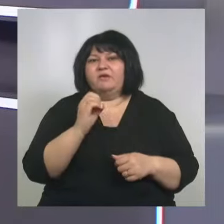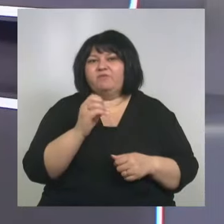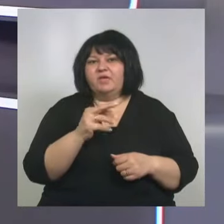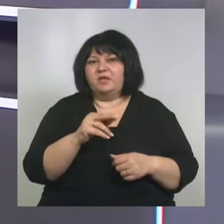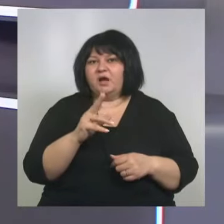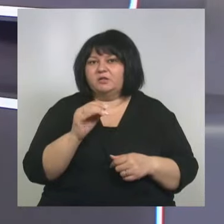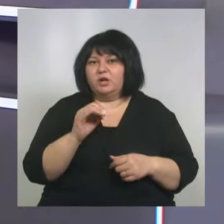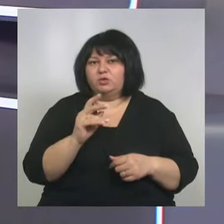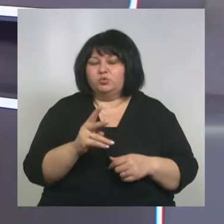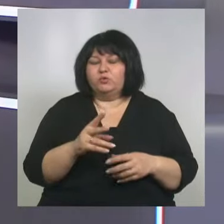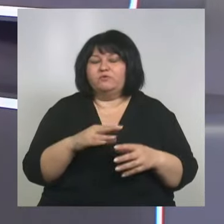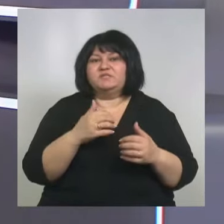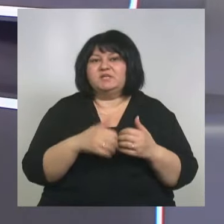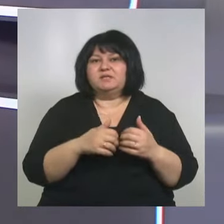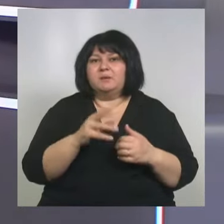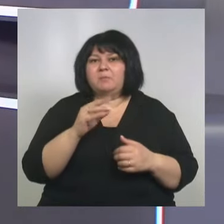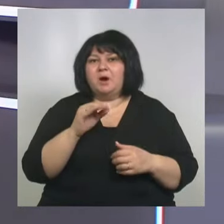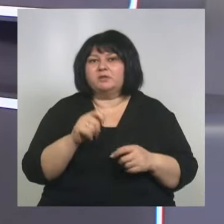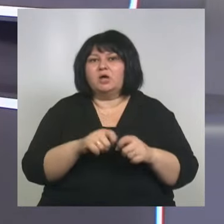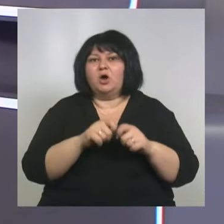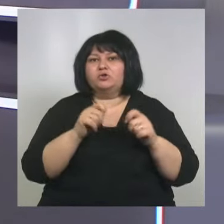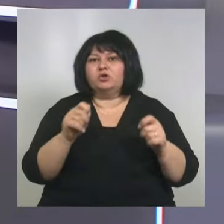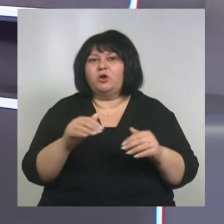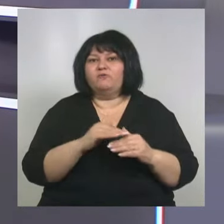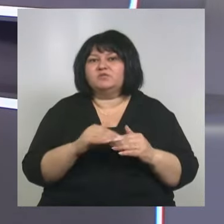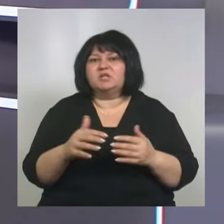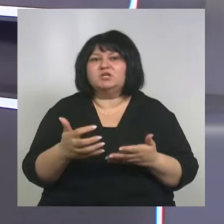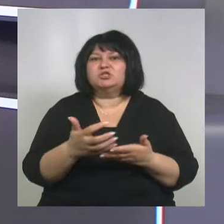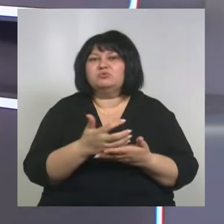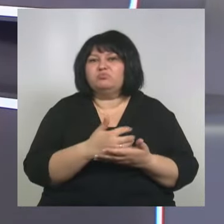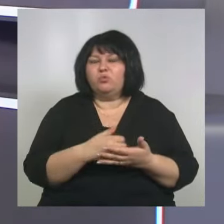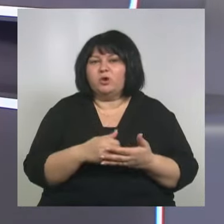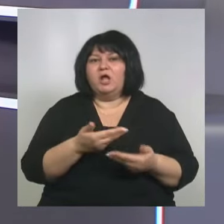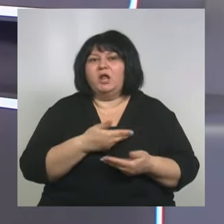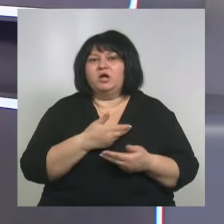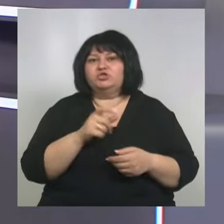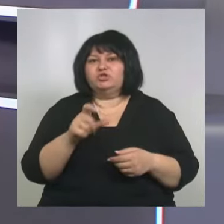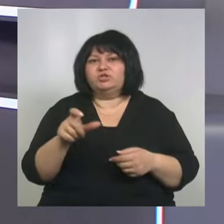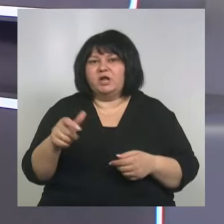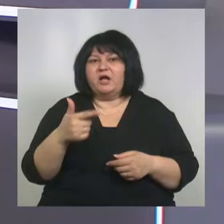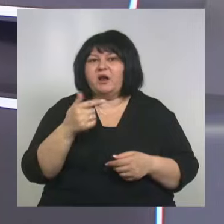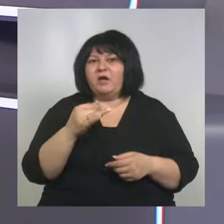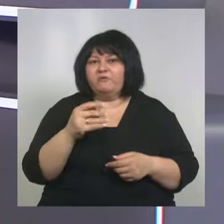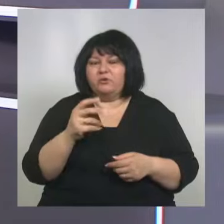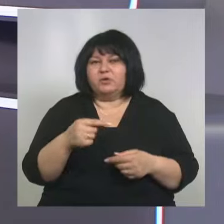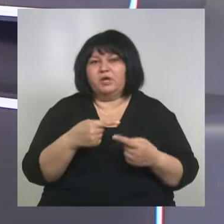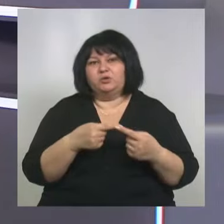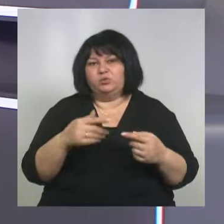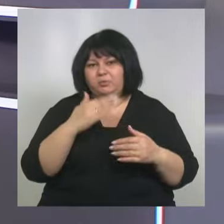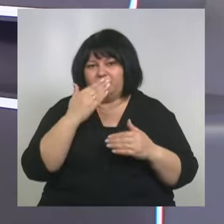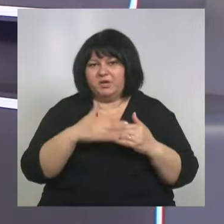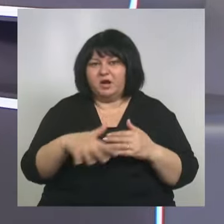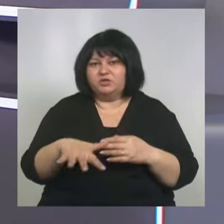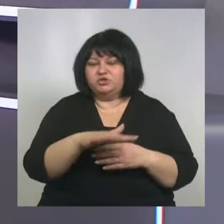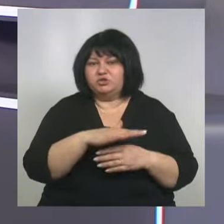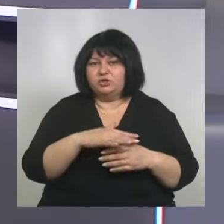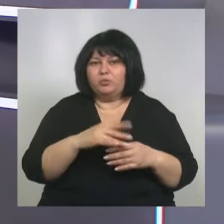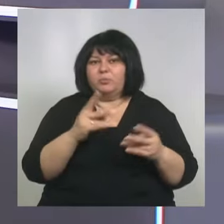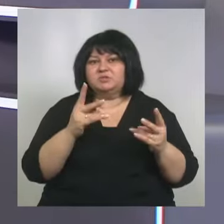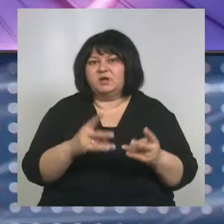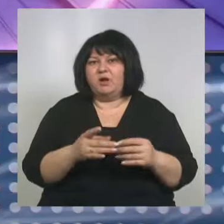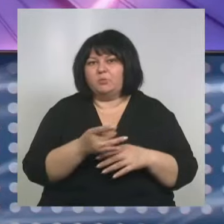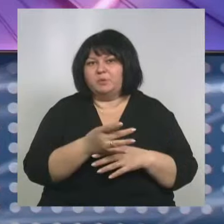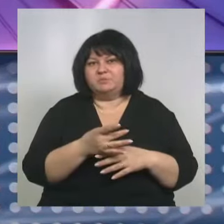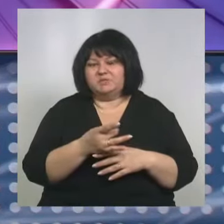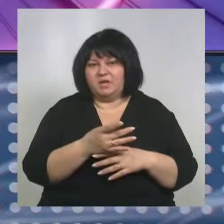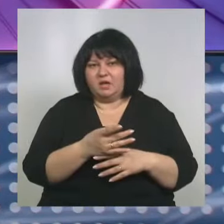Кондратюк в середине марта открыли официальный сбор для жителей гронского городского округа и других приграничных территорий пострадавших от